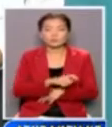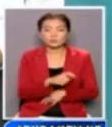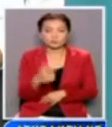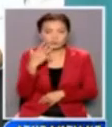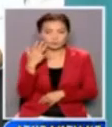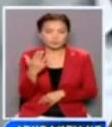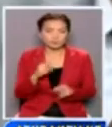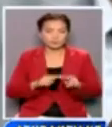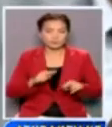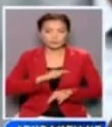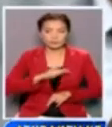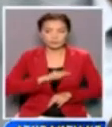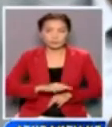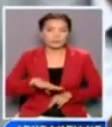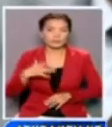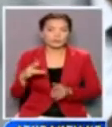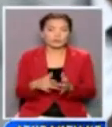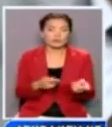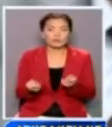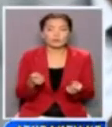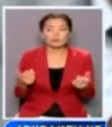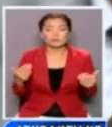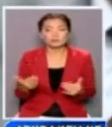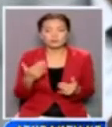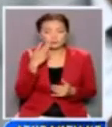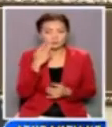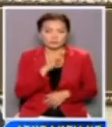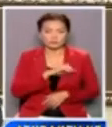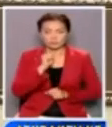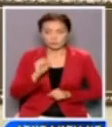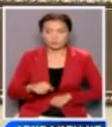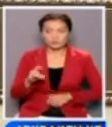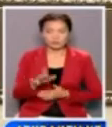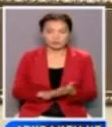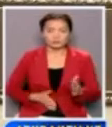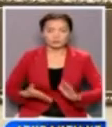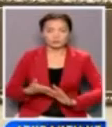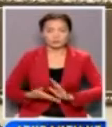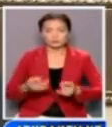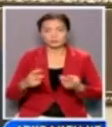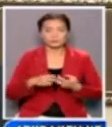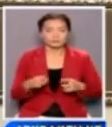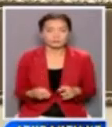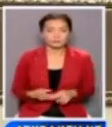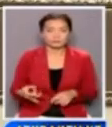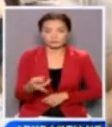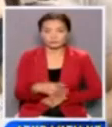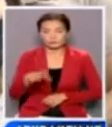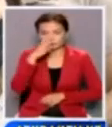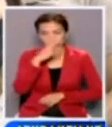для проведения агитационной работы при центре политологов это большая возможность для дальнейшего изучения актуальных проблем региона